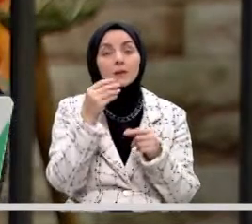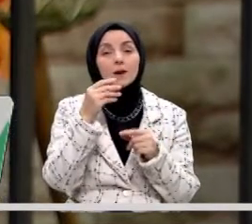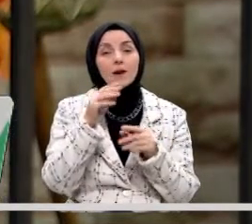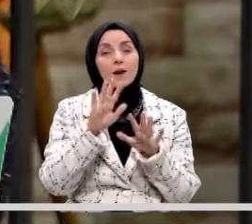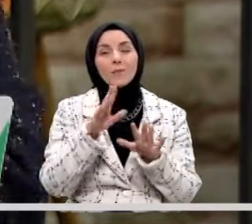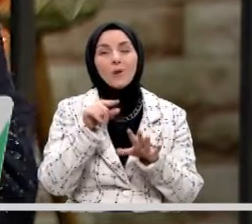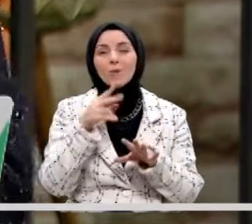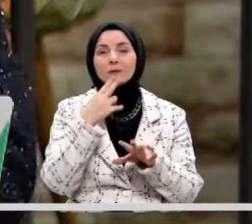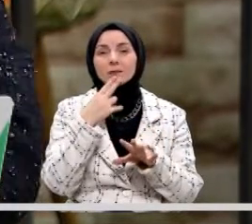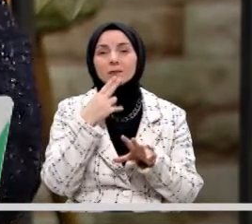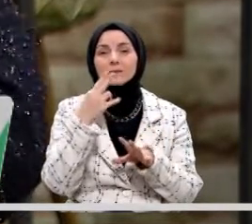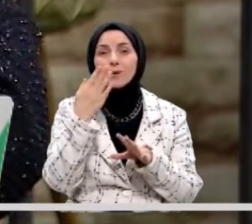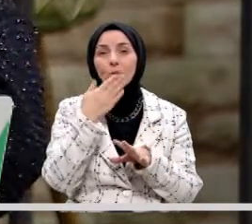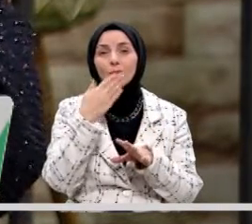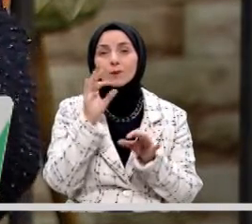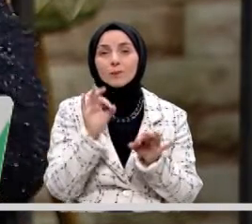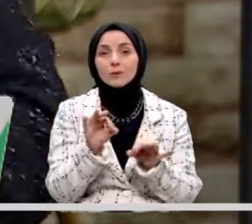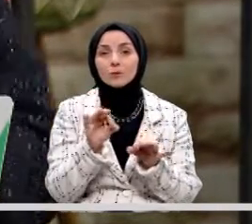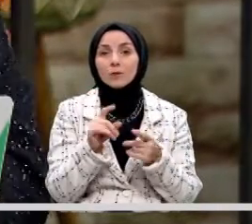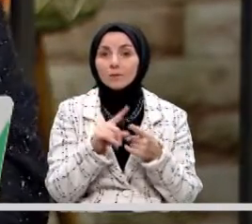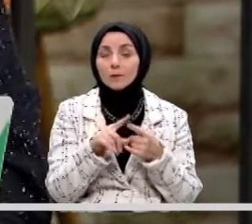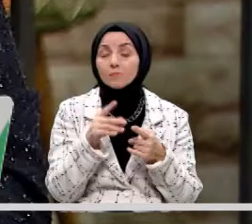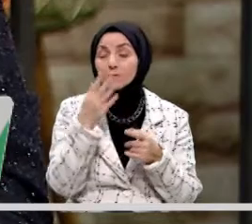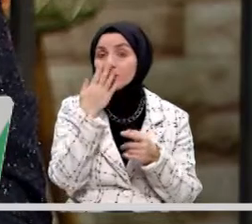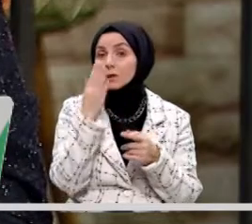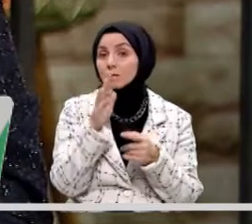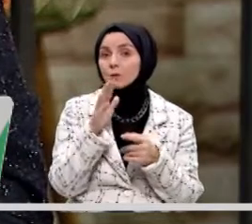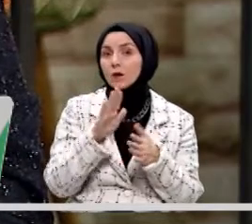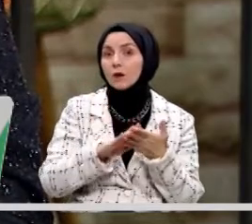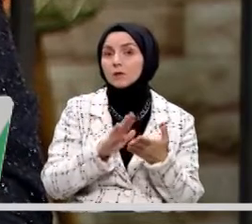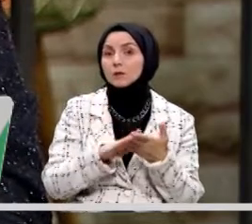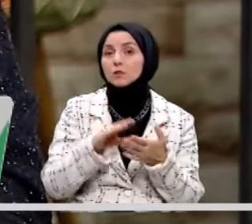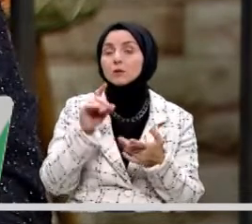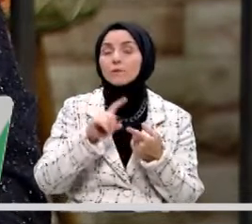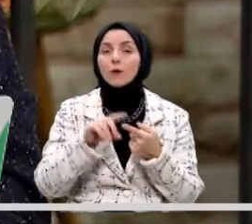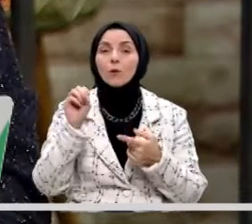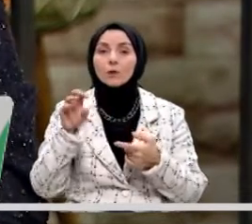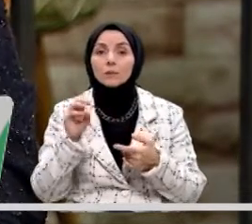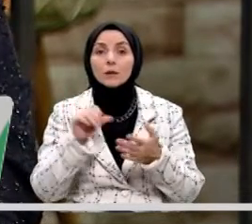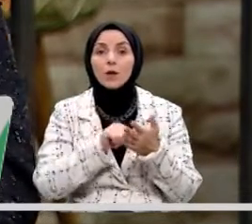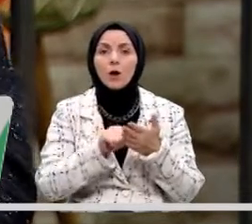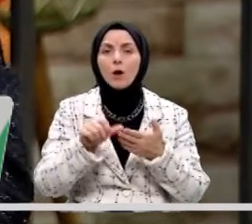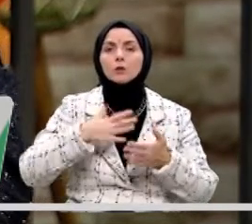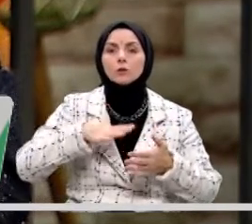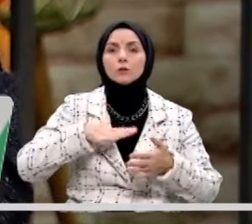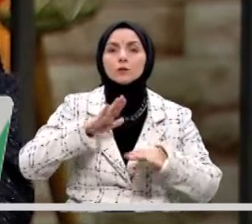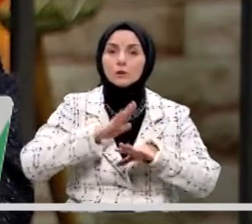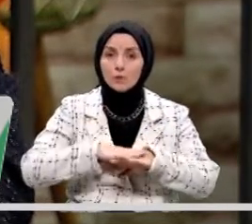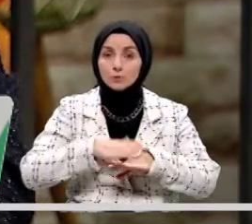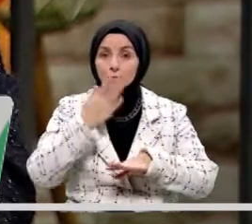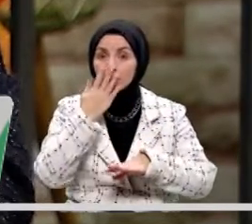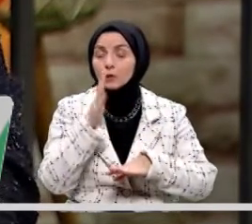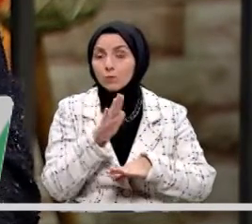başlıyor bekliyor ki arkadaşlarımın dediğini yapsın bekliyor ki öğretmen onun dediğini yapsın bakıyor ki öğretmen onu dediğin